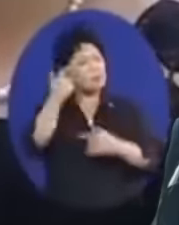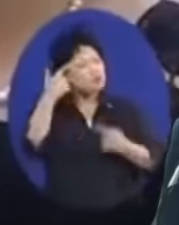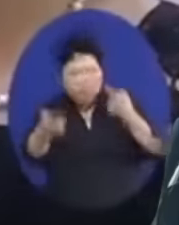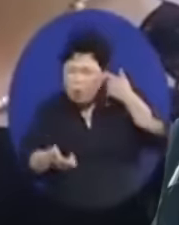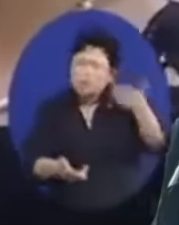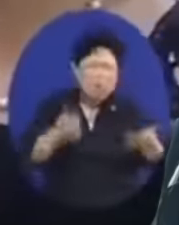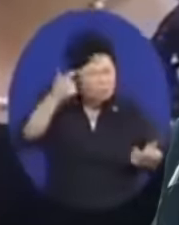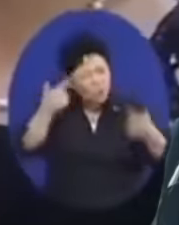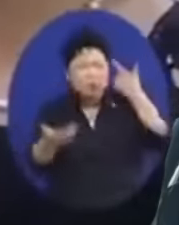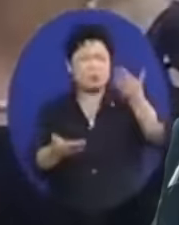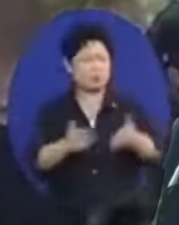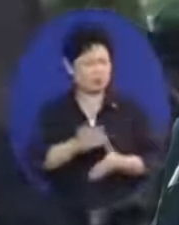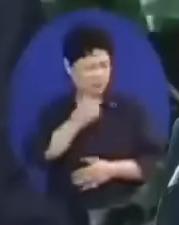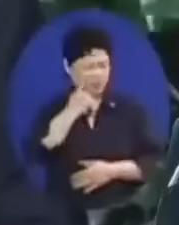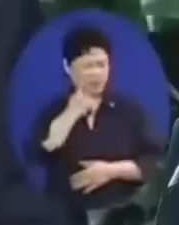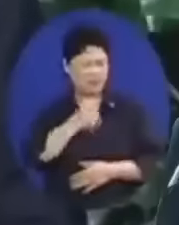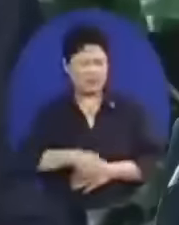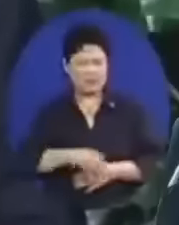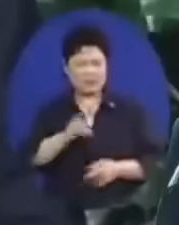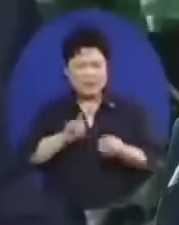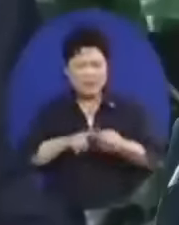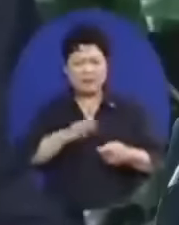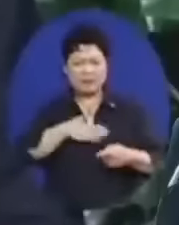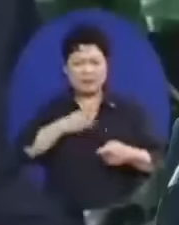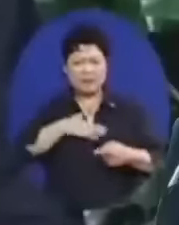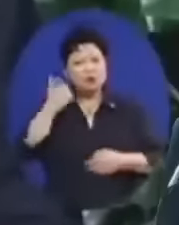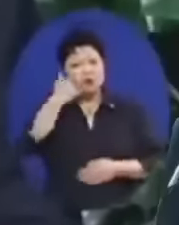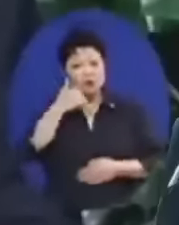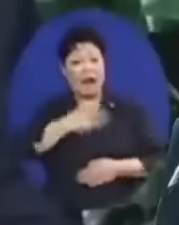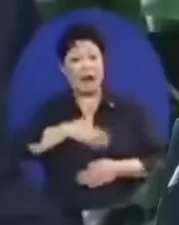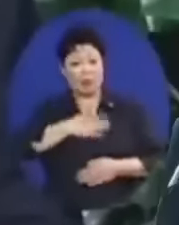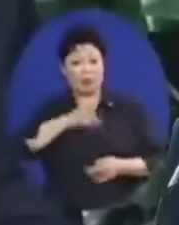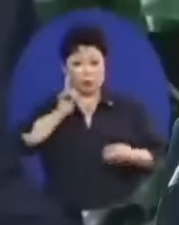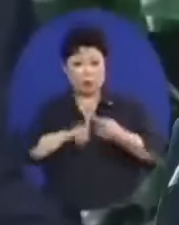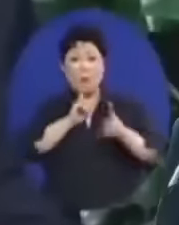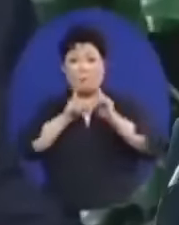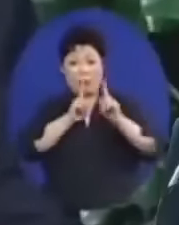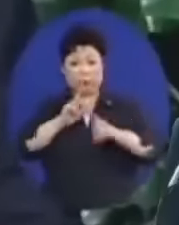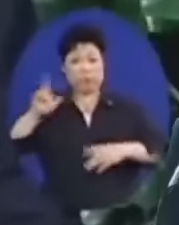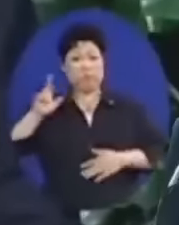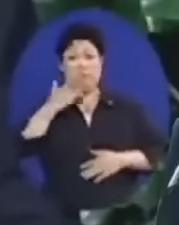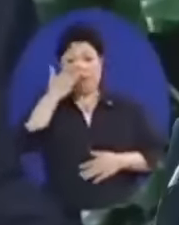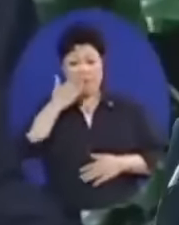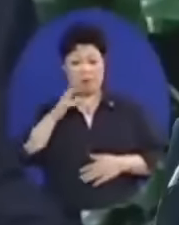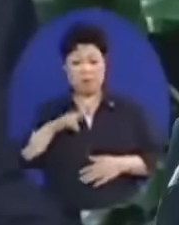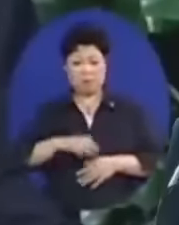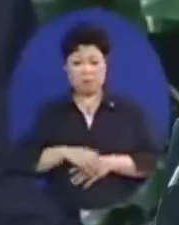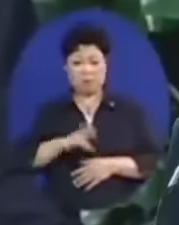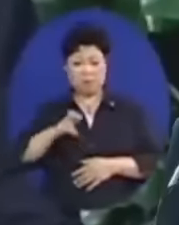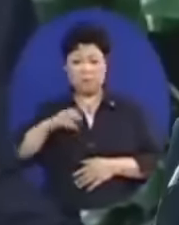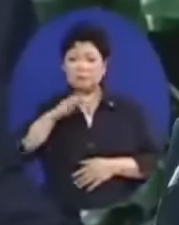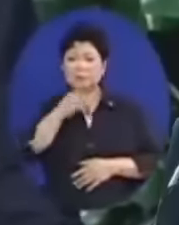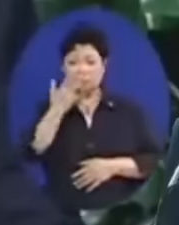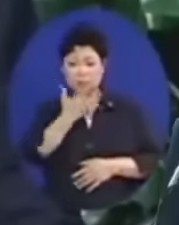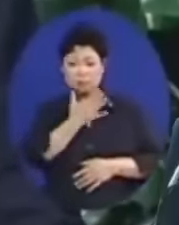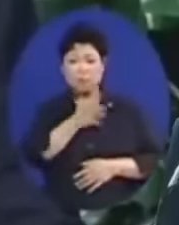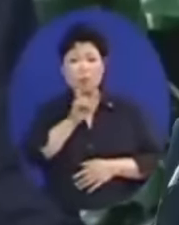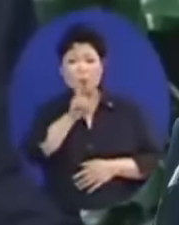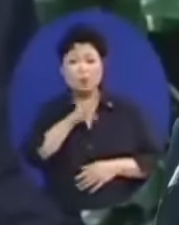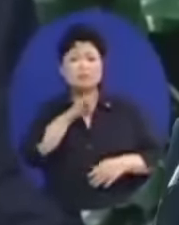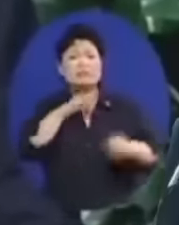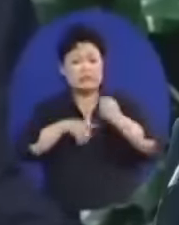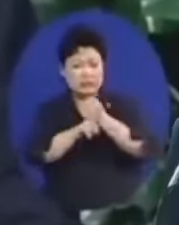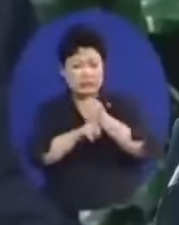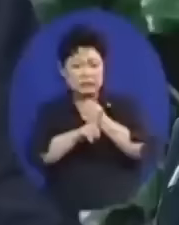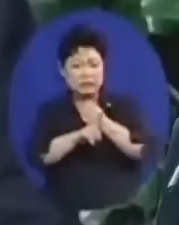것입니다. 그 정체성을 내가 알고 그것을 주장해야 되는 것입니다. 절대적인 진리입니다. 그럴